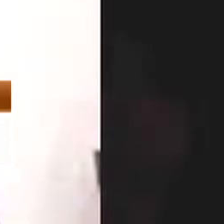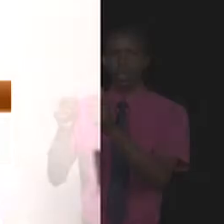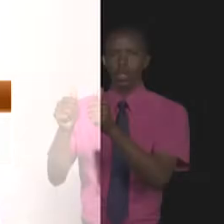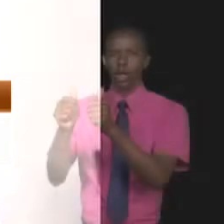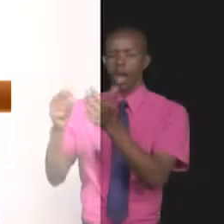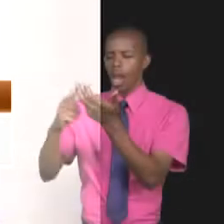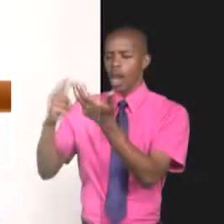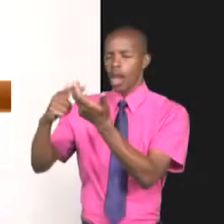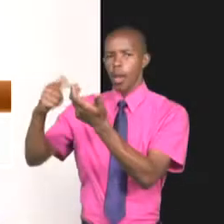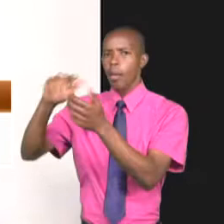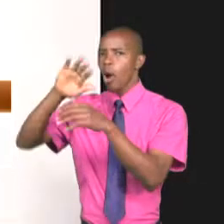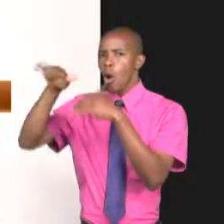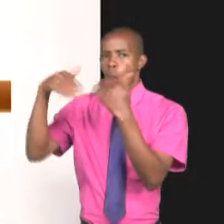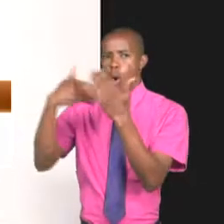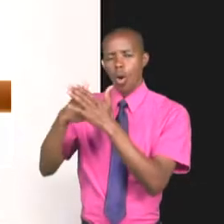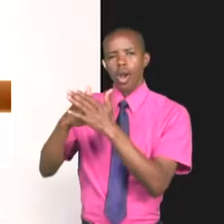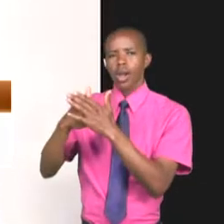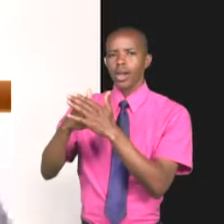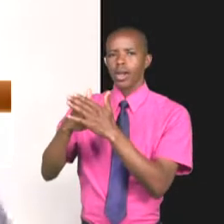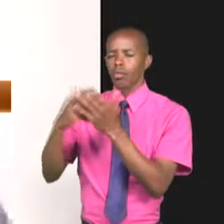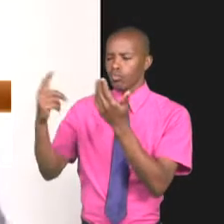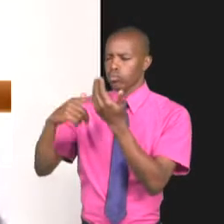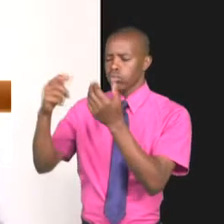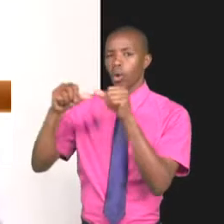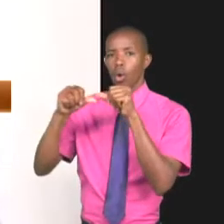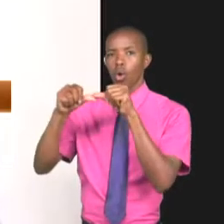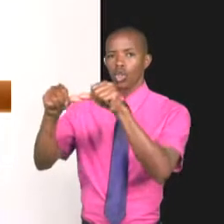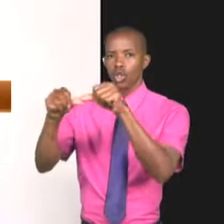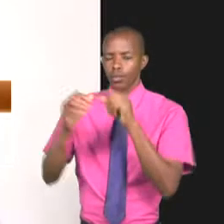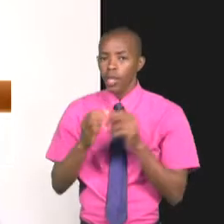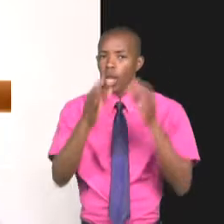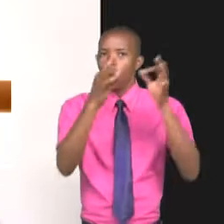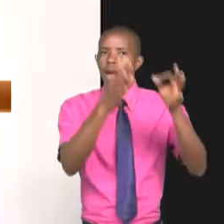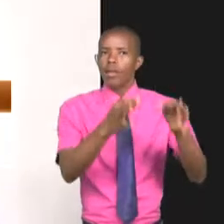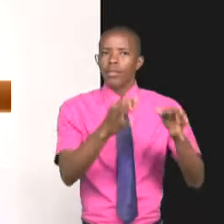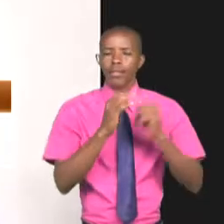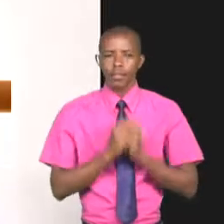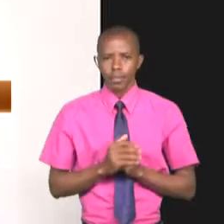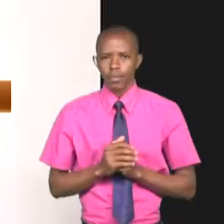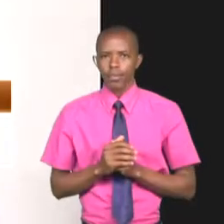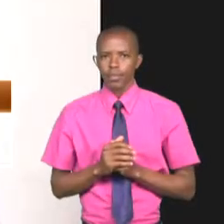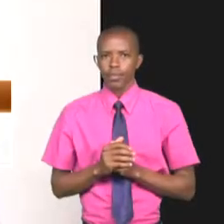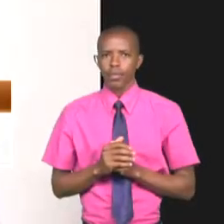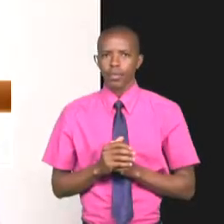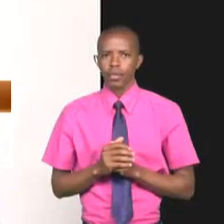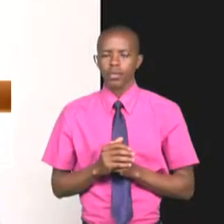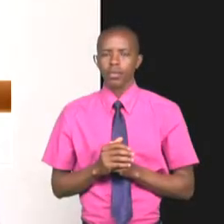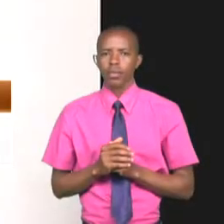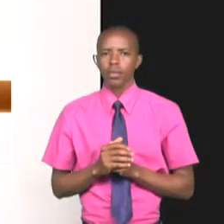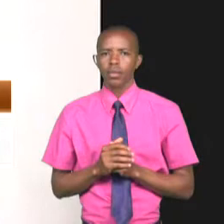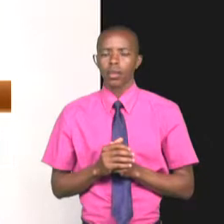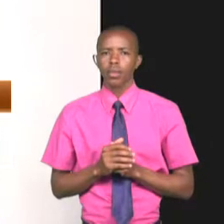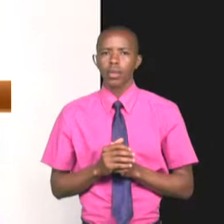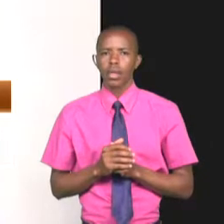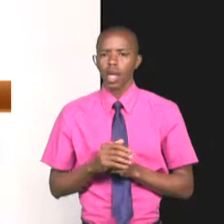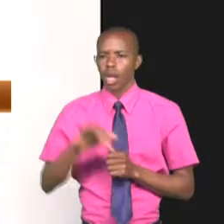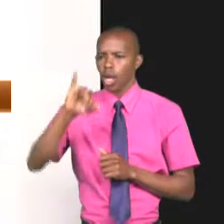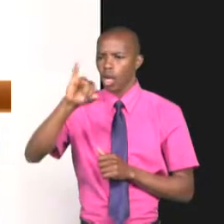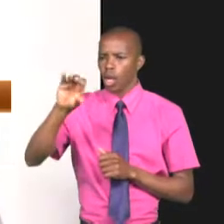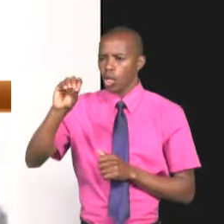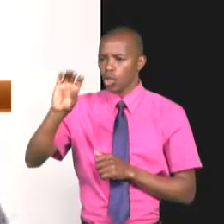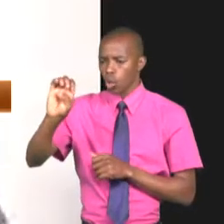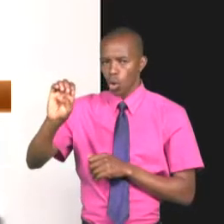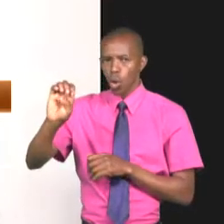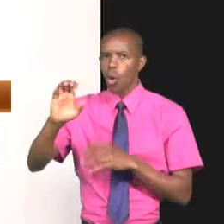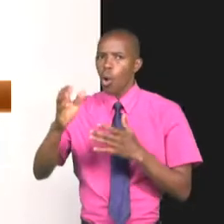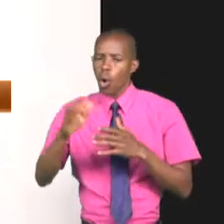kura zao zote kwa kuwa bado kura zinaendelea kuhesabiwa. Kwa hivyo iwapo Donald Trump atashinda katika